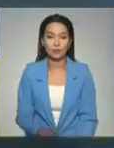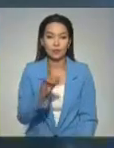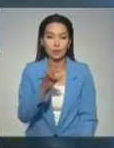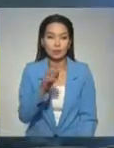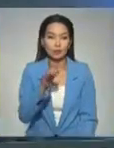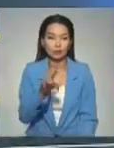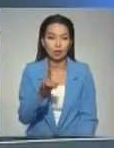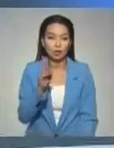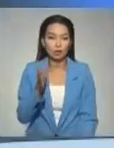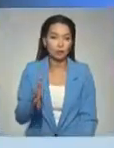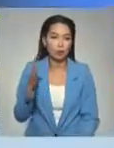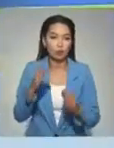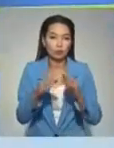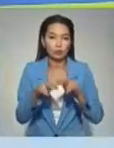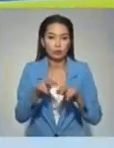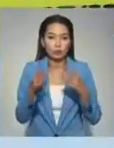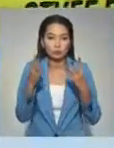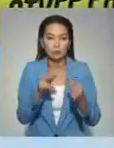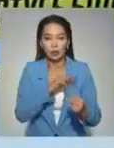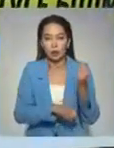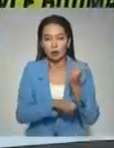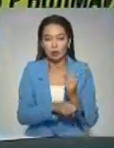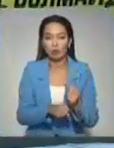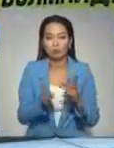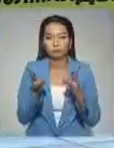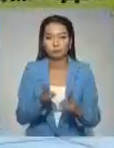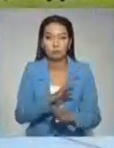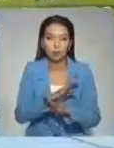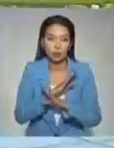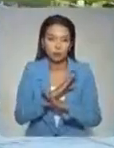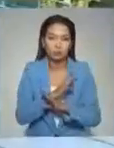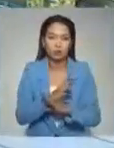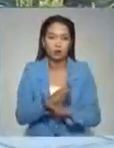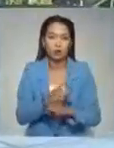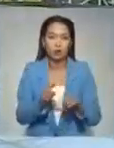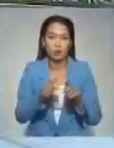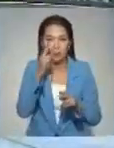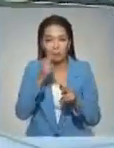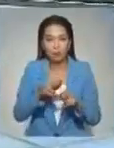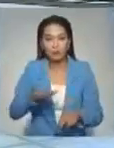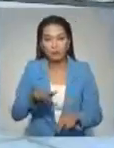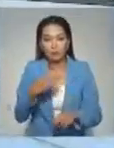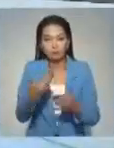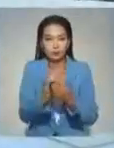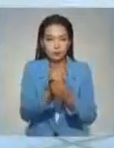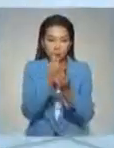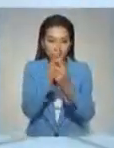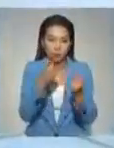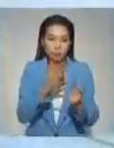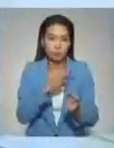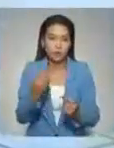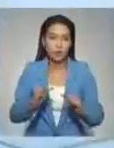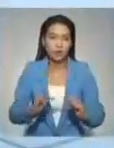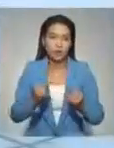Қызылжарда көп қабатты үйдің құрылысы кезінде жұмысшы қаза тапты. Бұл туралы марқұмның інісі бұқаралық ақпарат құралдарына мәлімдеді. Айтуынша,